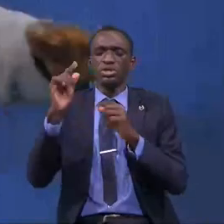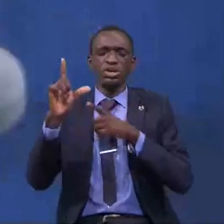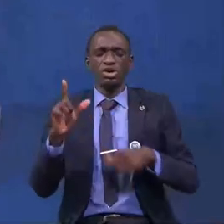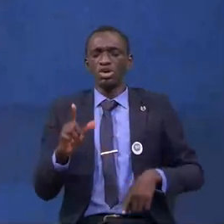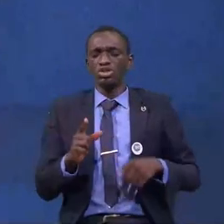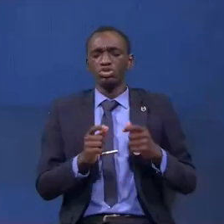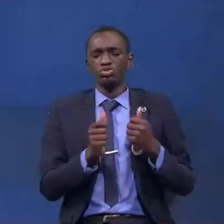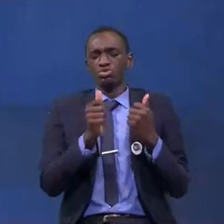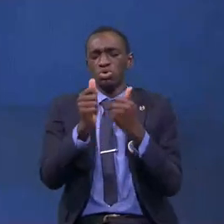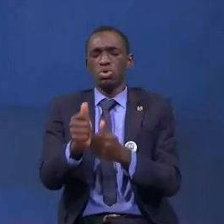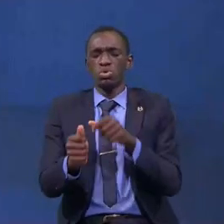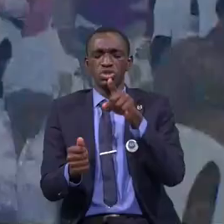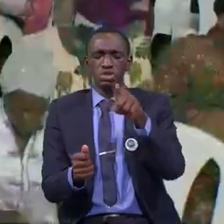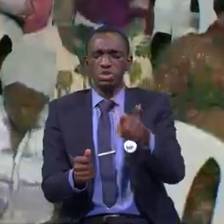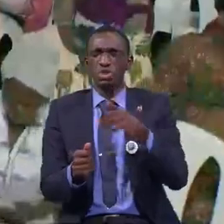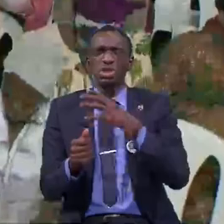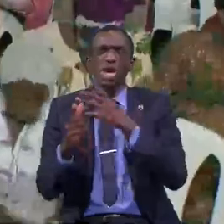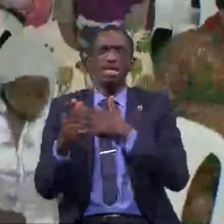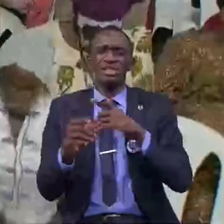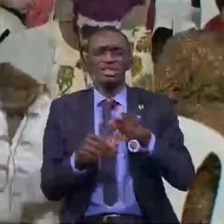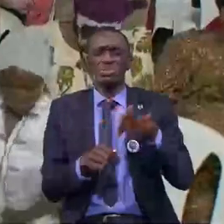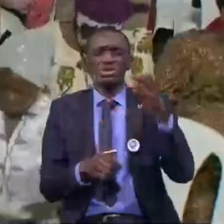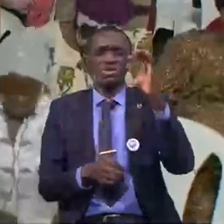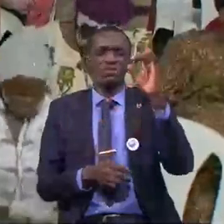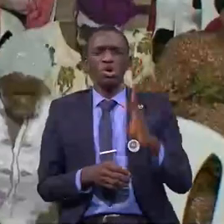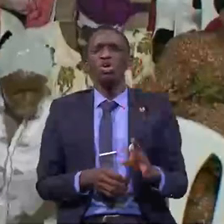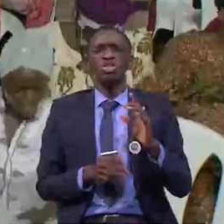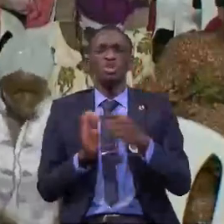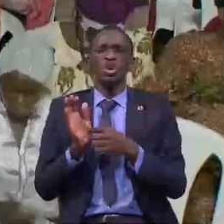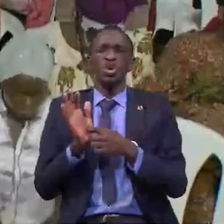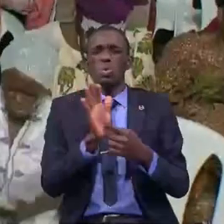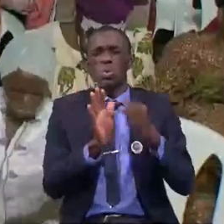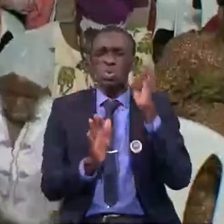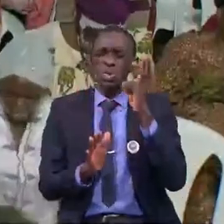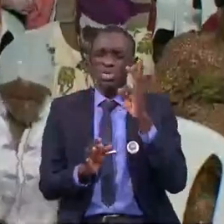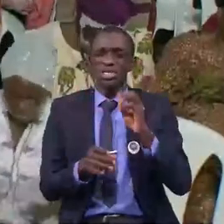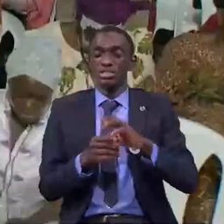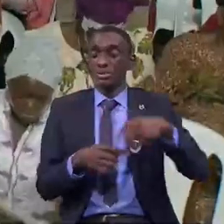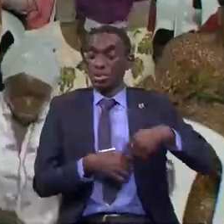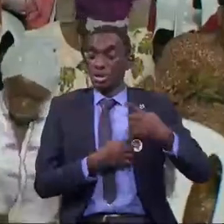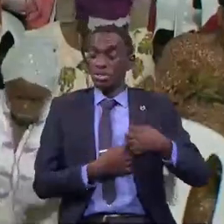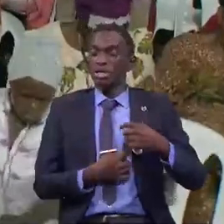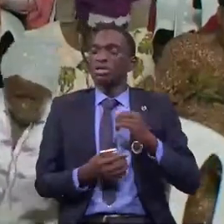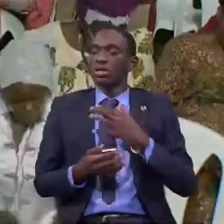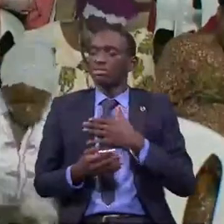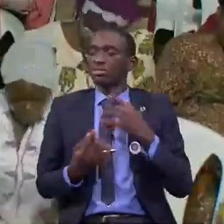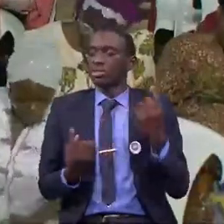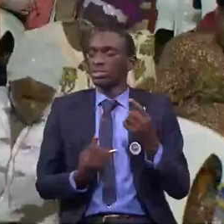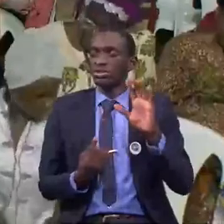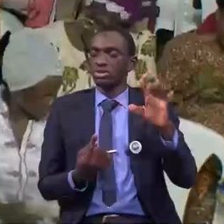vous. Et que le témoignage de l'Esprit dans votre vie vienne, que vos péchés sont pardonnés.